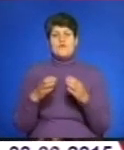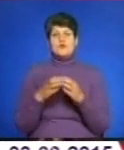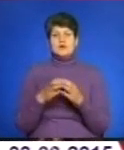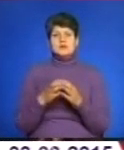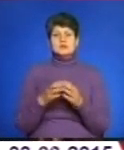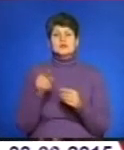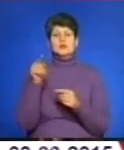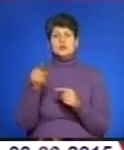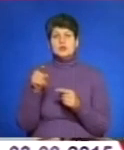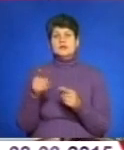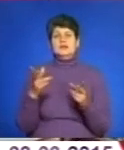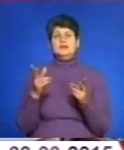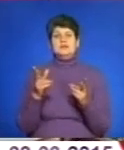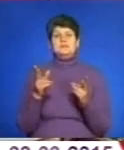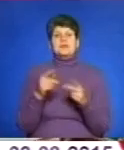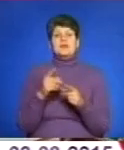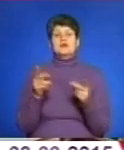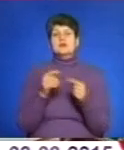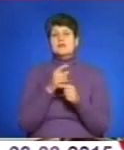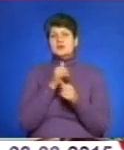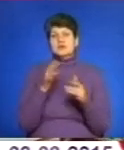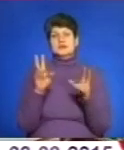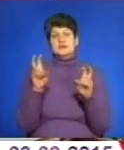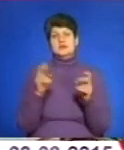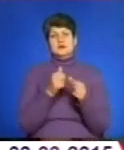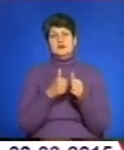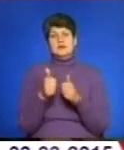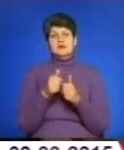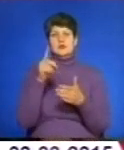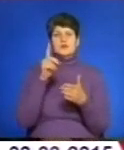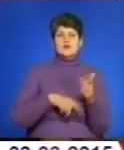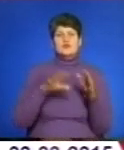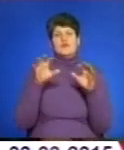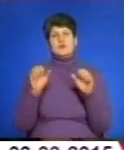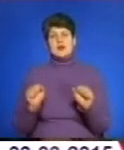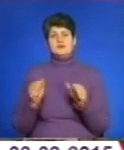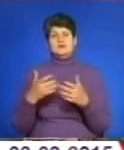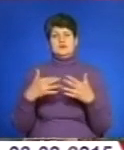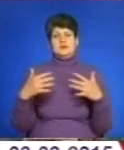переконаний, що Дебальцеве було здане,